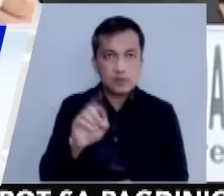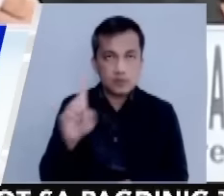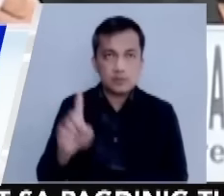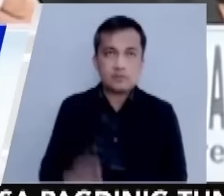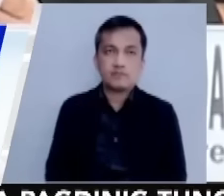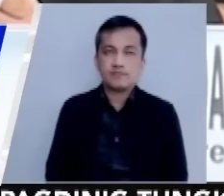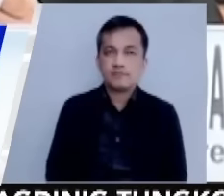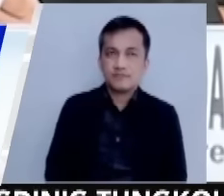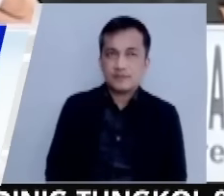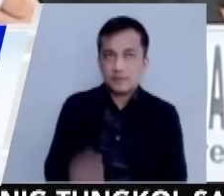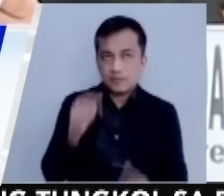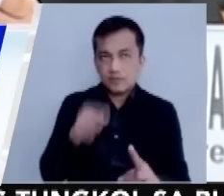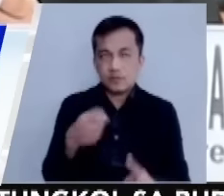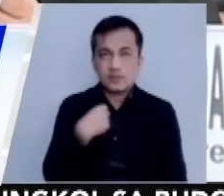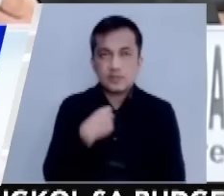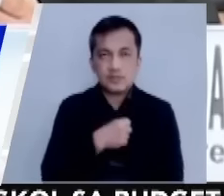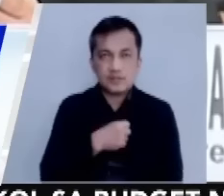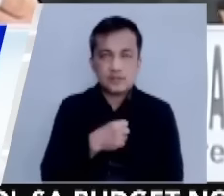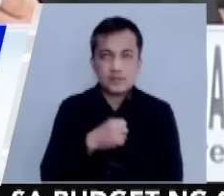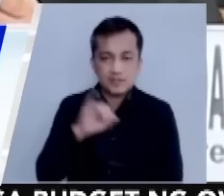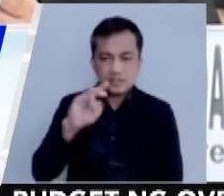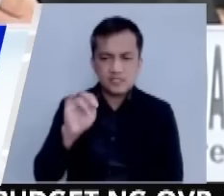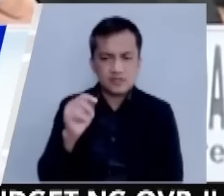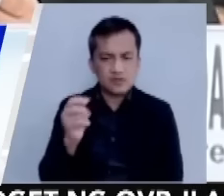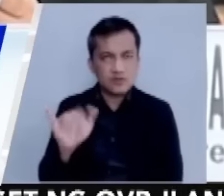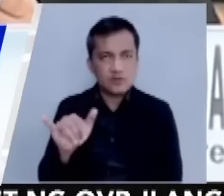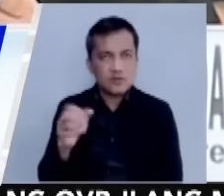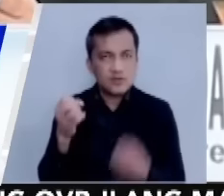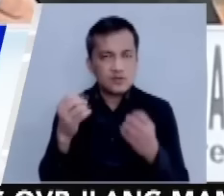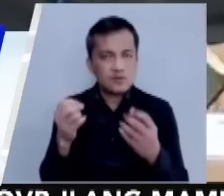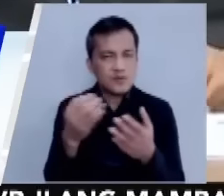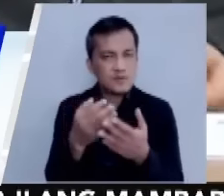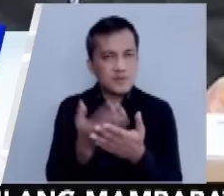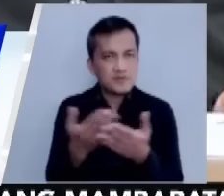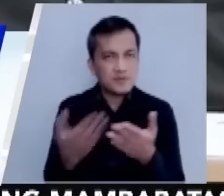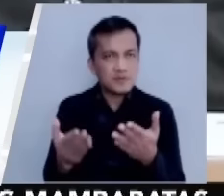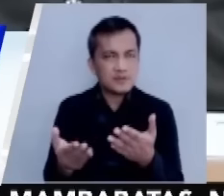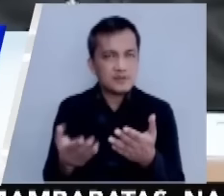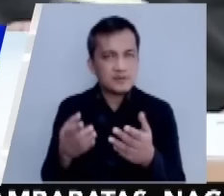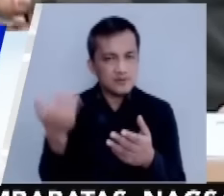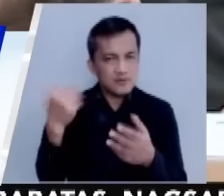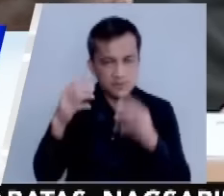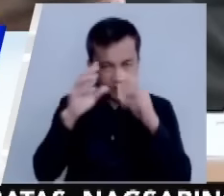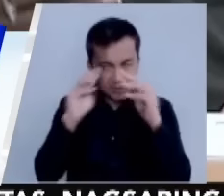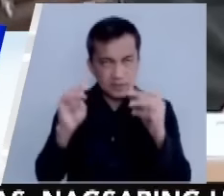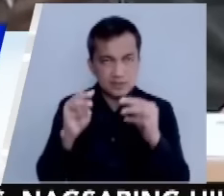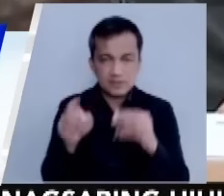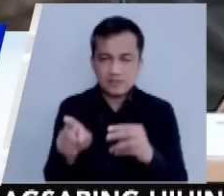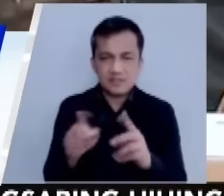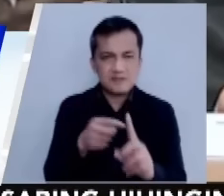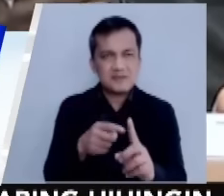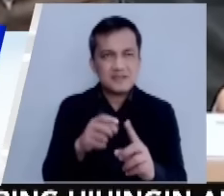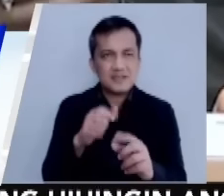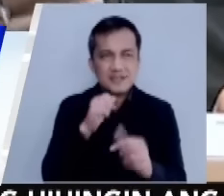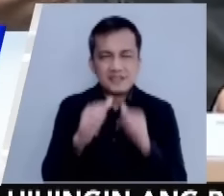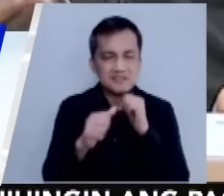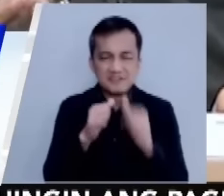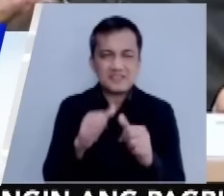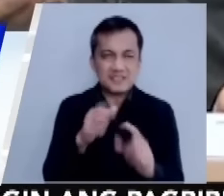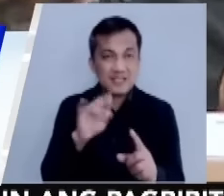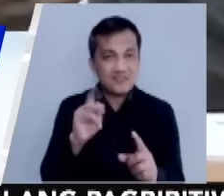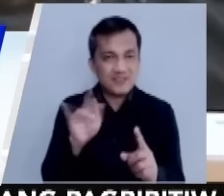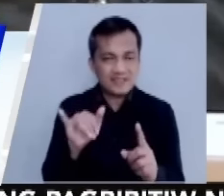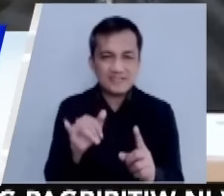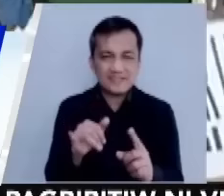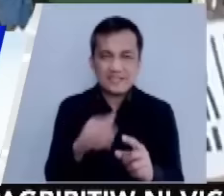Jinggo Estrada, tila dumami ang ari-arian nito nung mayor na, bagay na itinanggi ni Kalugay. Itinanggi rin nito na meron siya